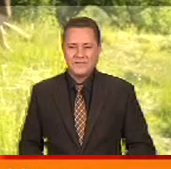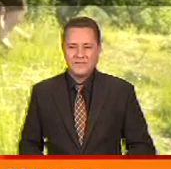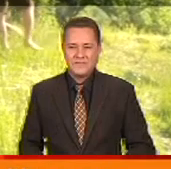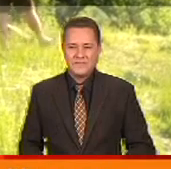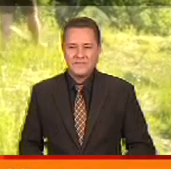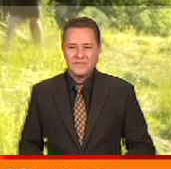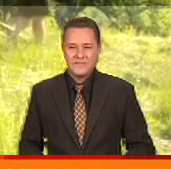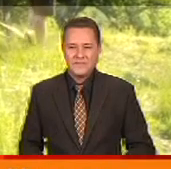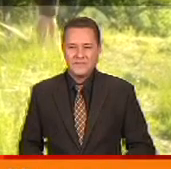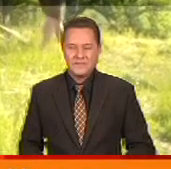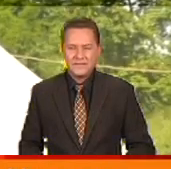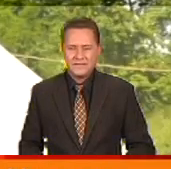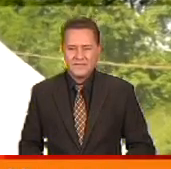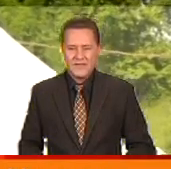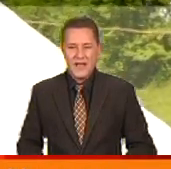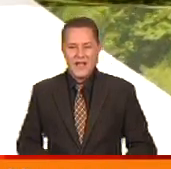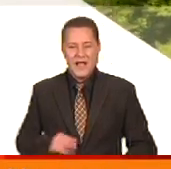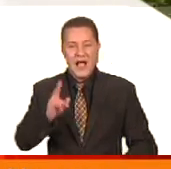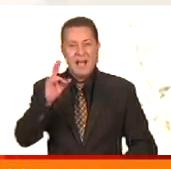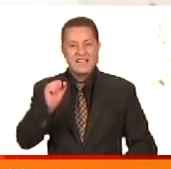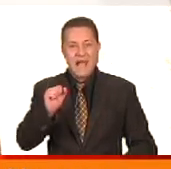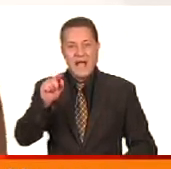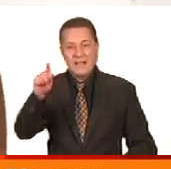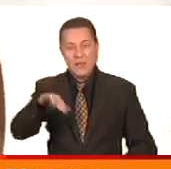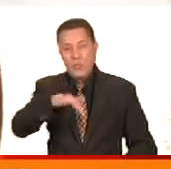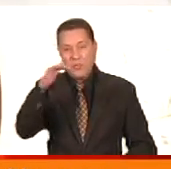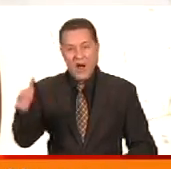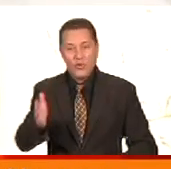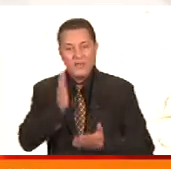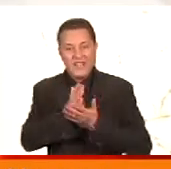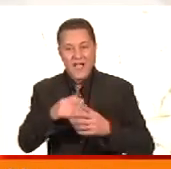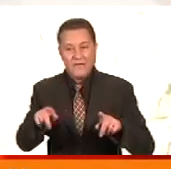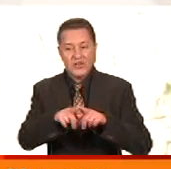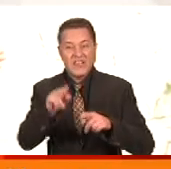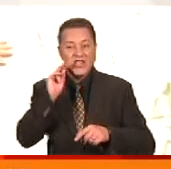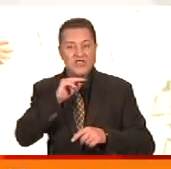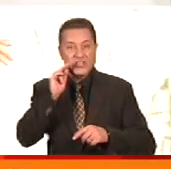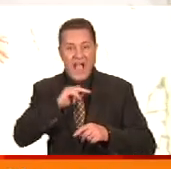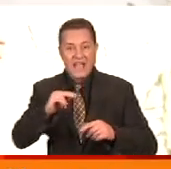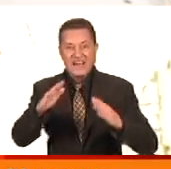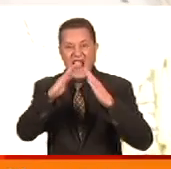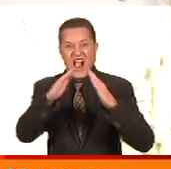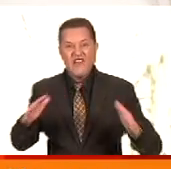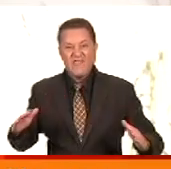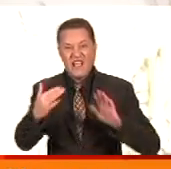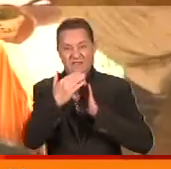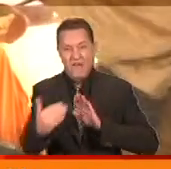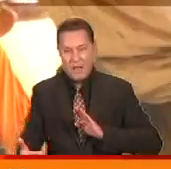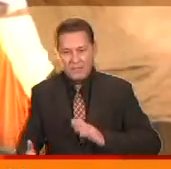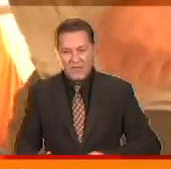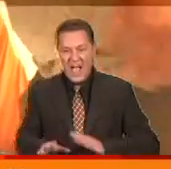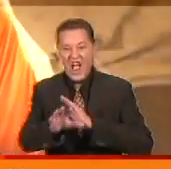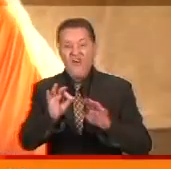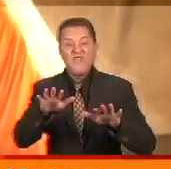Заварює теж по-особливому. На тому самому пагорбі є ось такий чайний вігвам. Вибирай собі, де ти